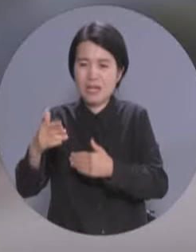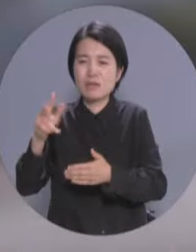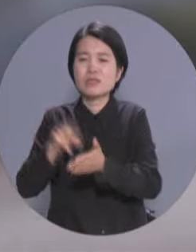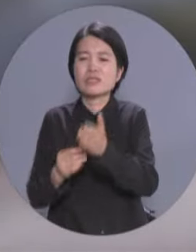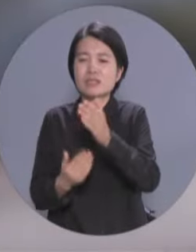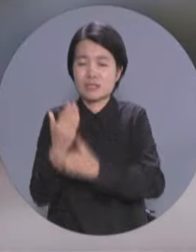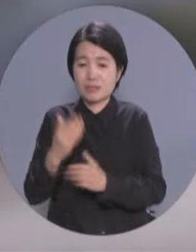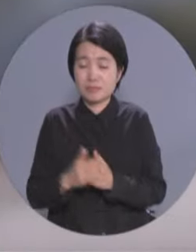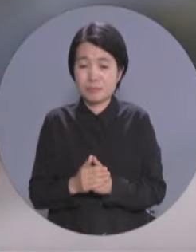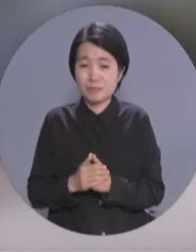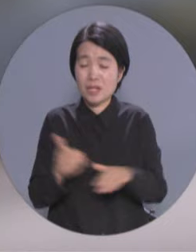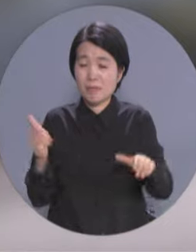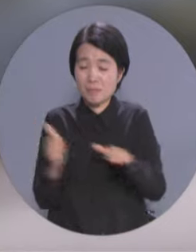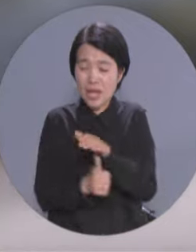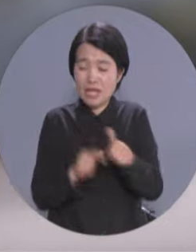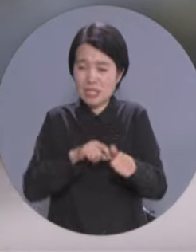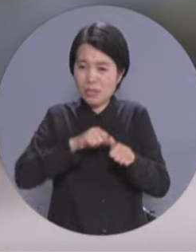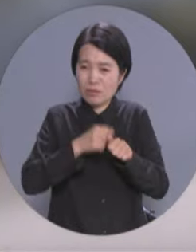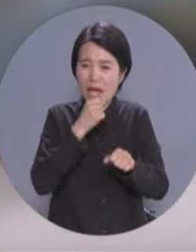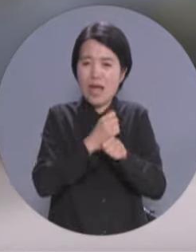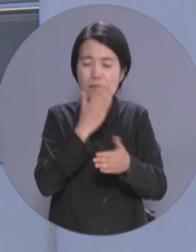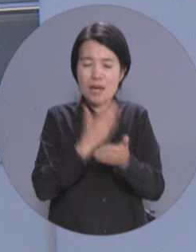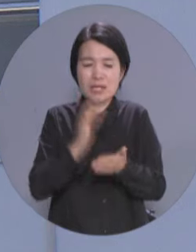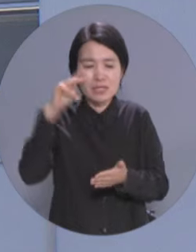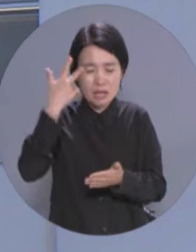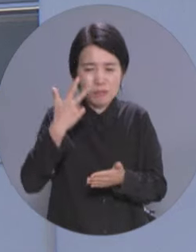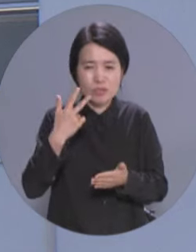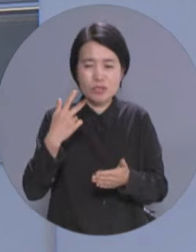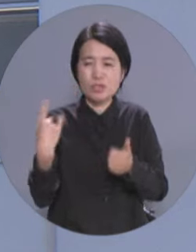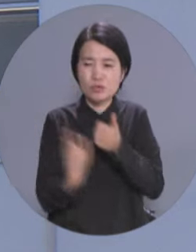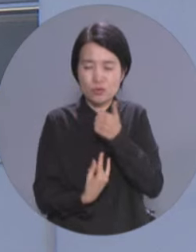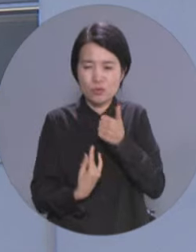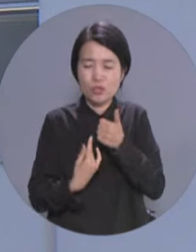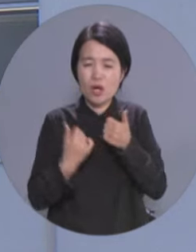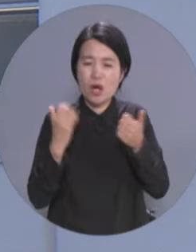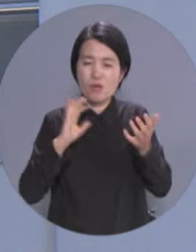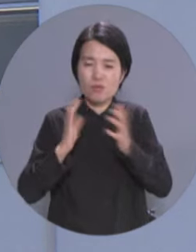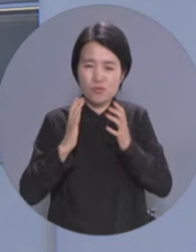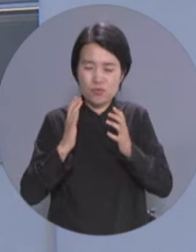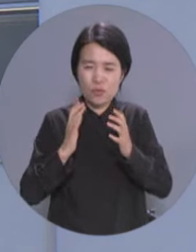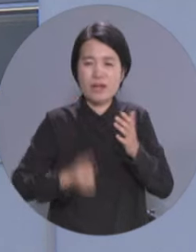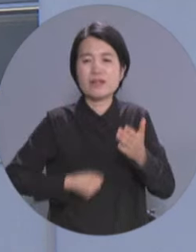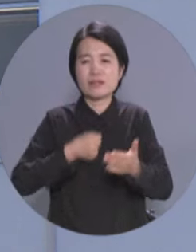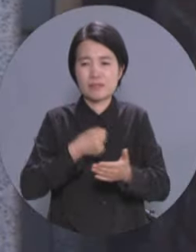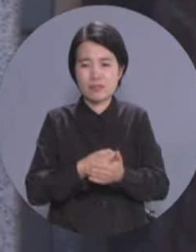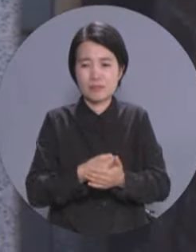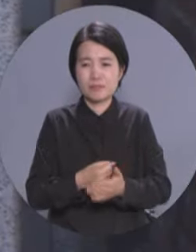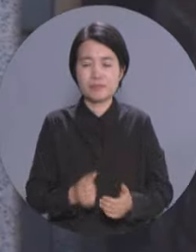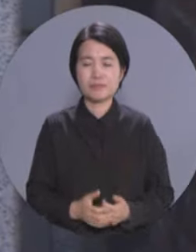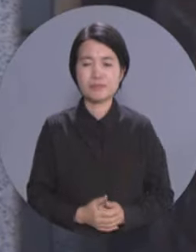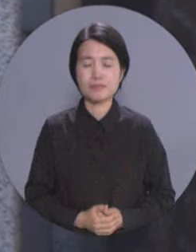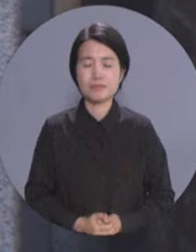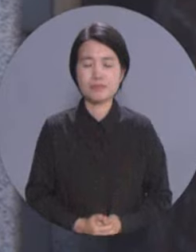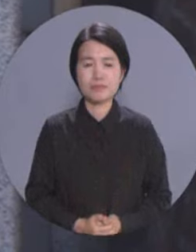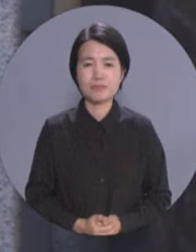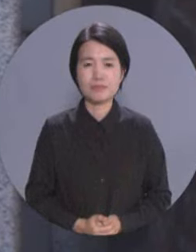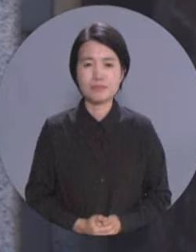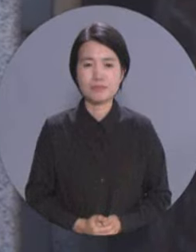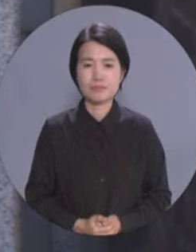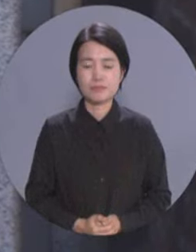교사에 대한 징계는 다음주리는 심의를 거쳐 결정됩니다 MBC